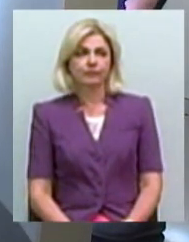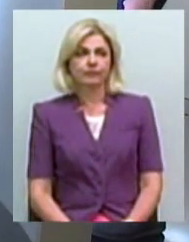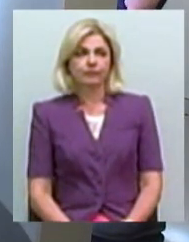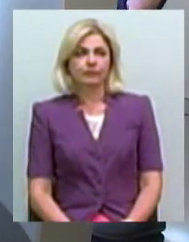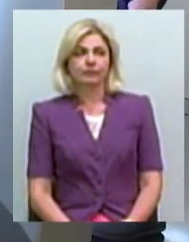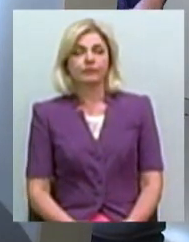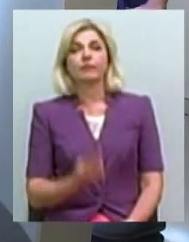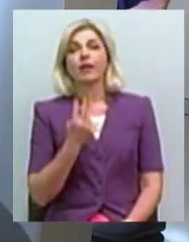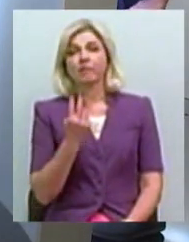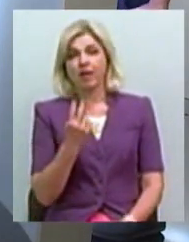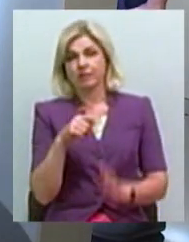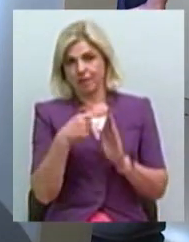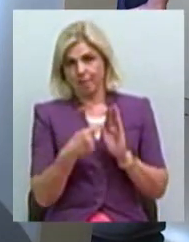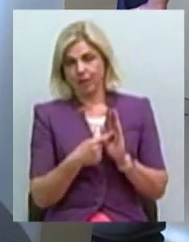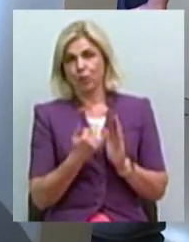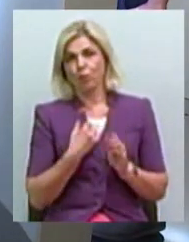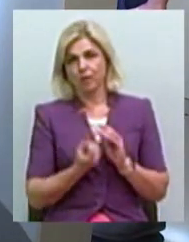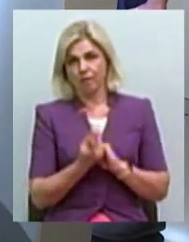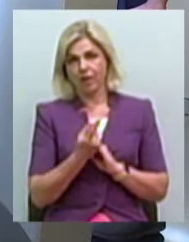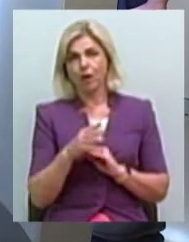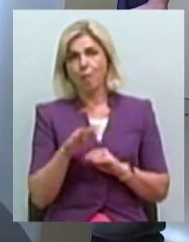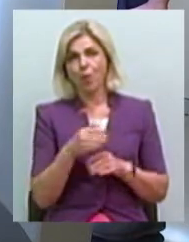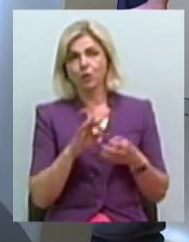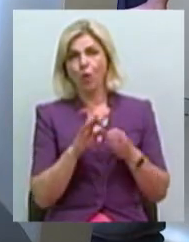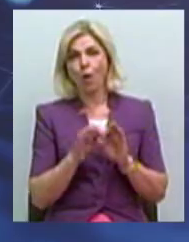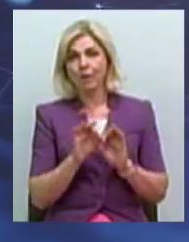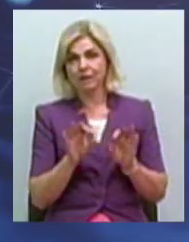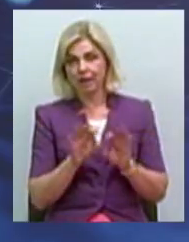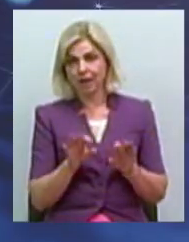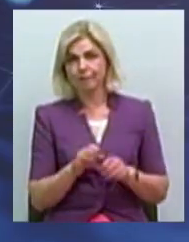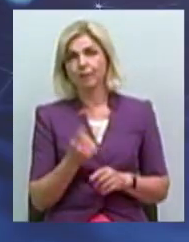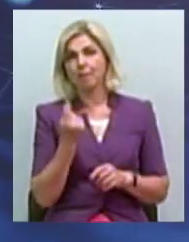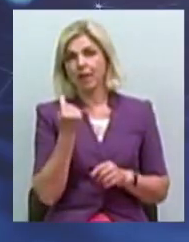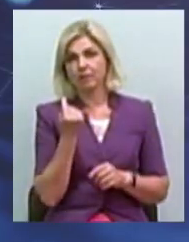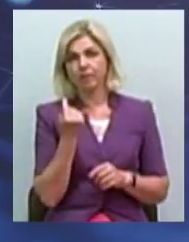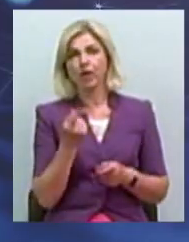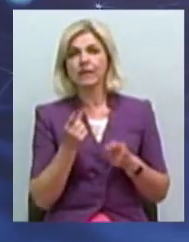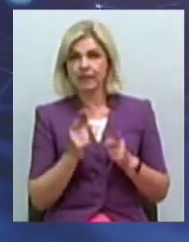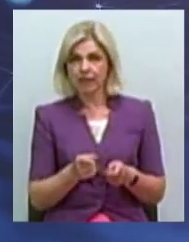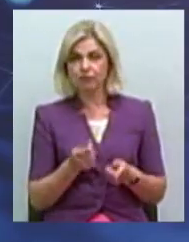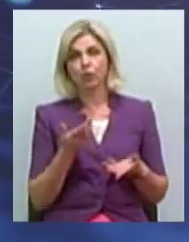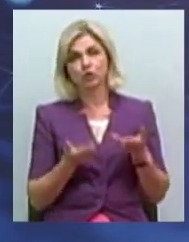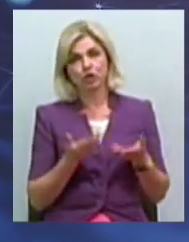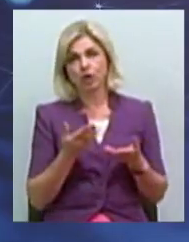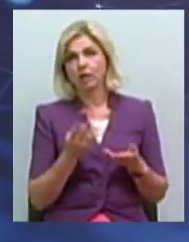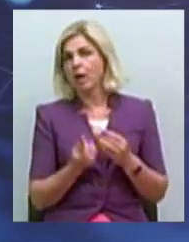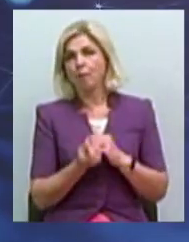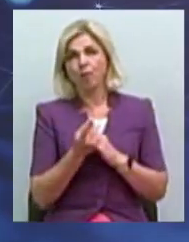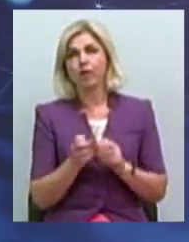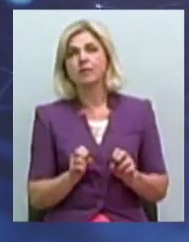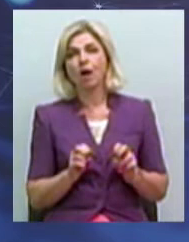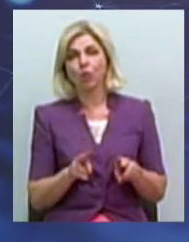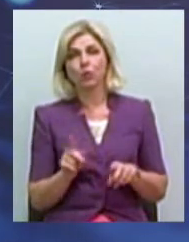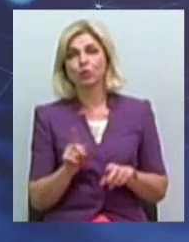Принаймні, два запитання у мене виникає після коментаря Олексія Мірошниченка. Ну, по-перше, дійсно, чи не виникає загроза того,